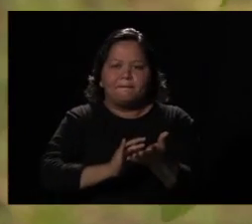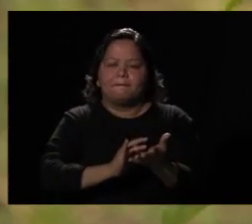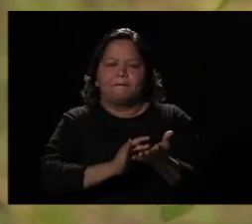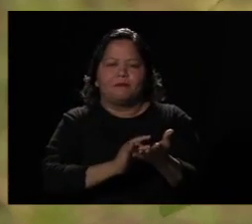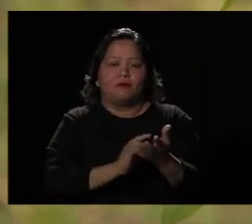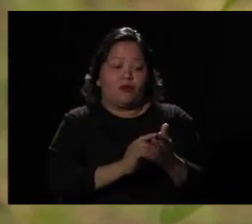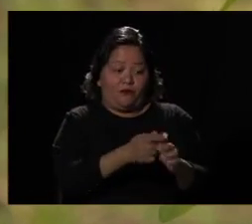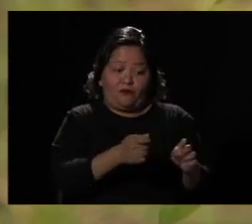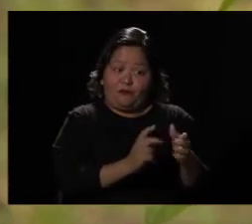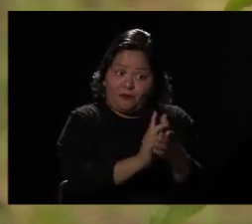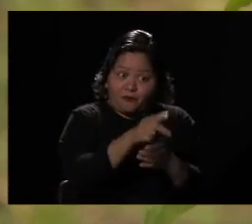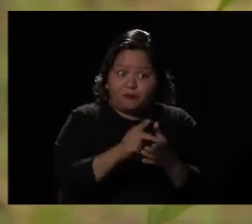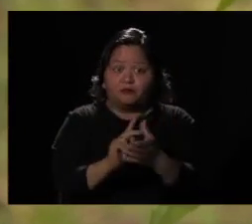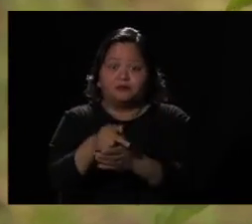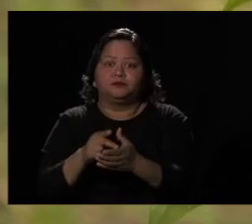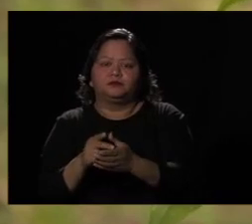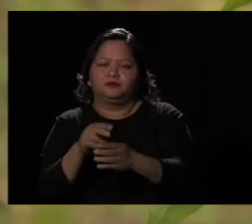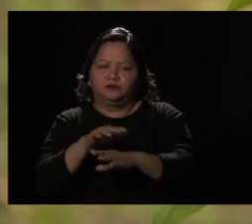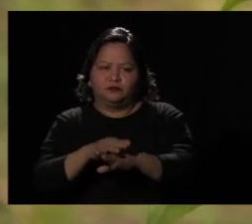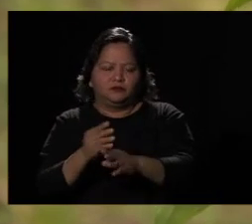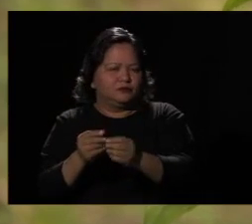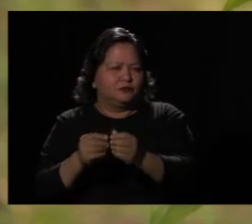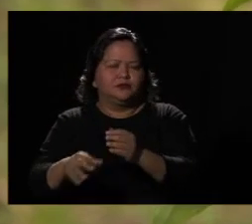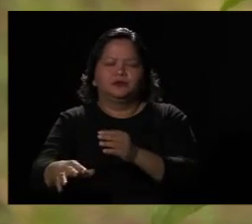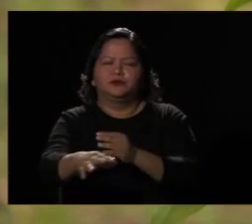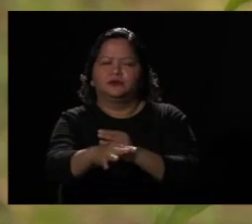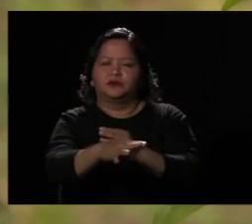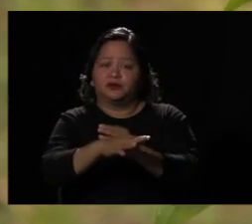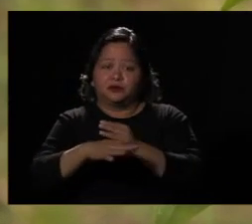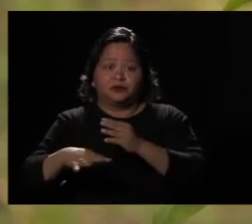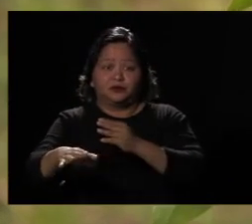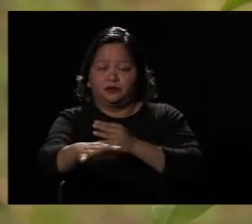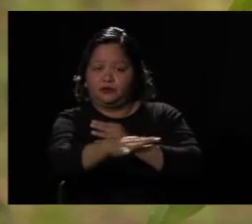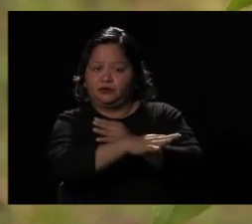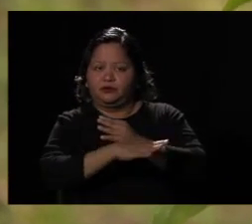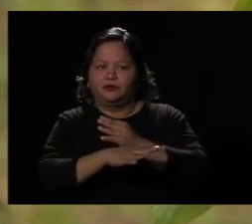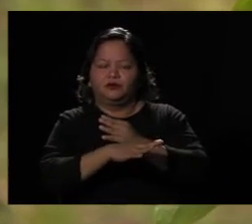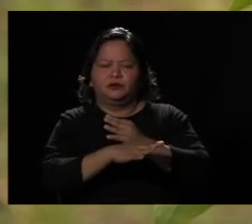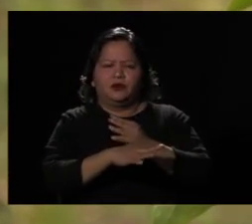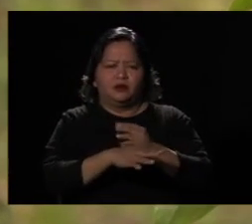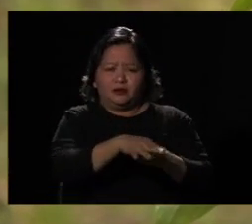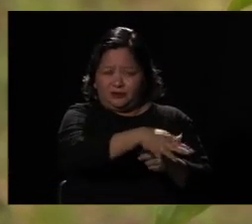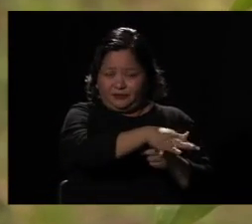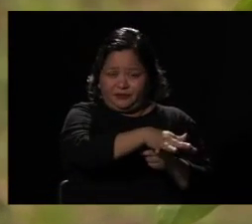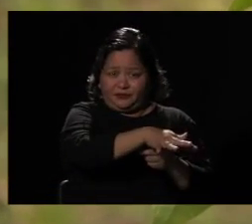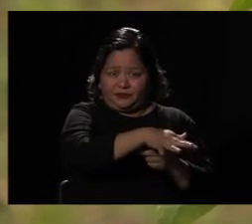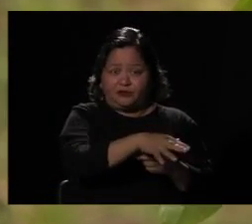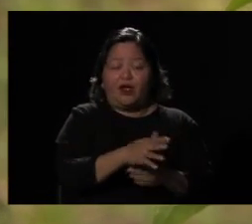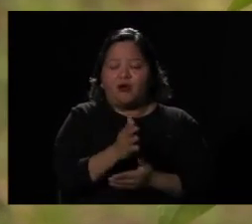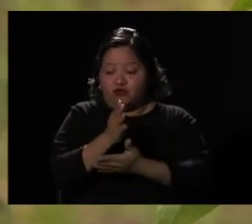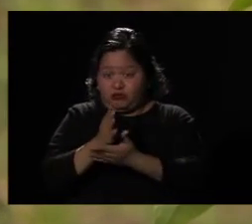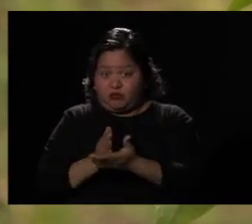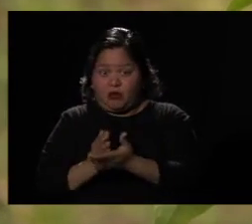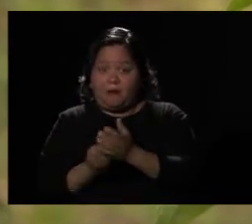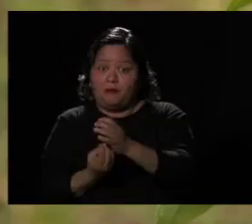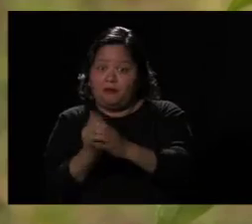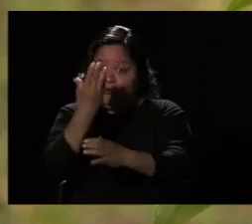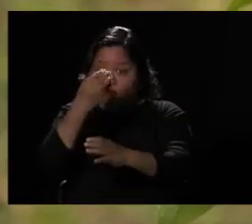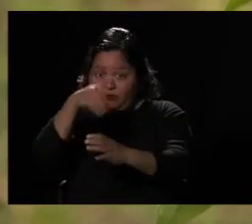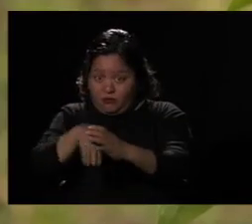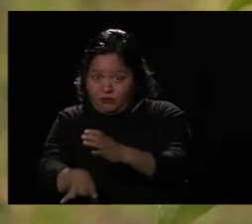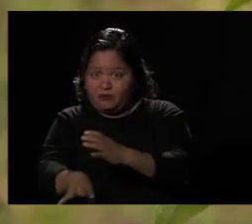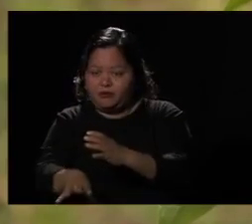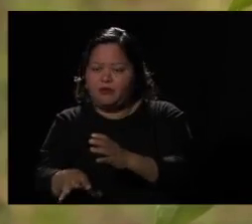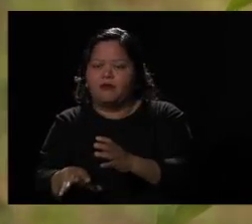I hagon zan palo na hali siha numan na humlo minalangon tataw-taw